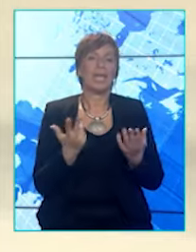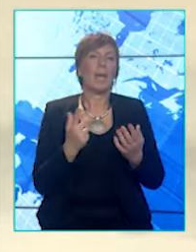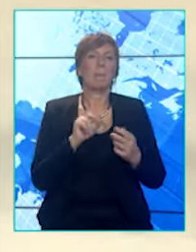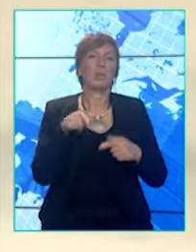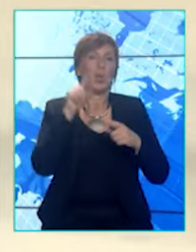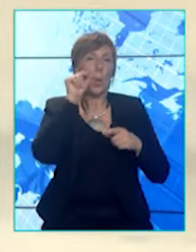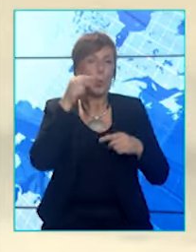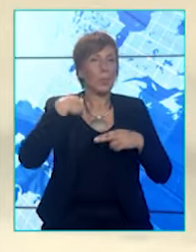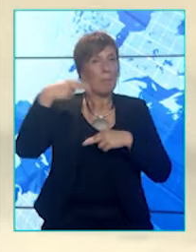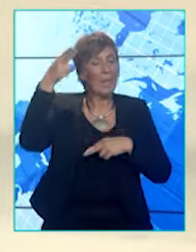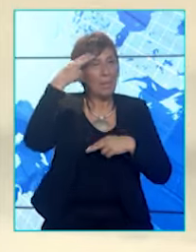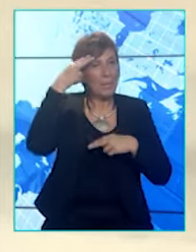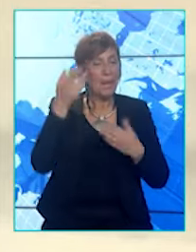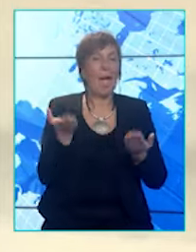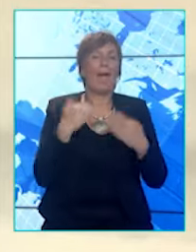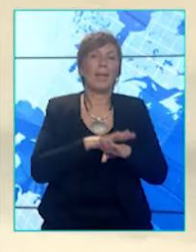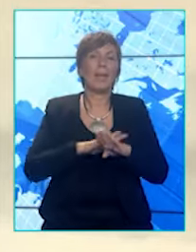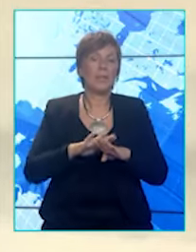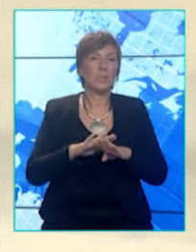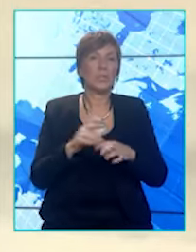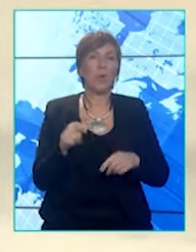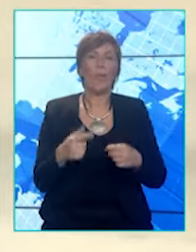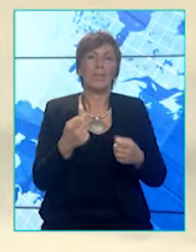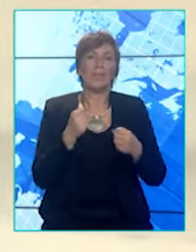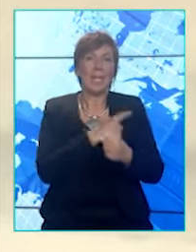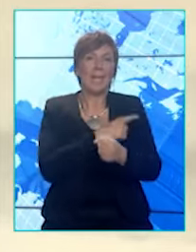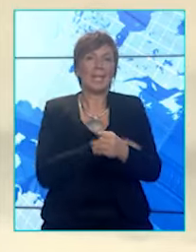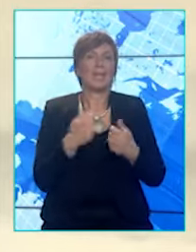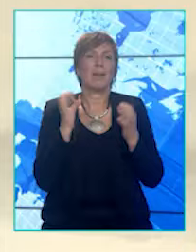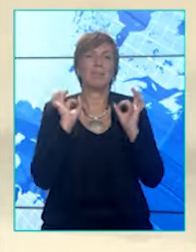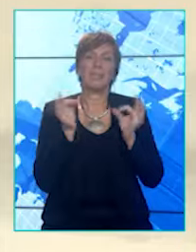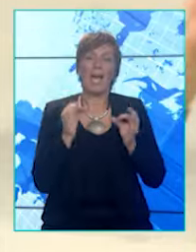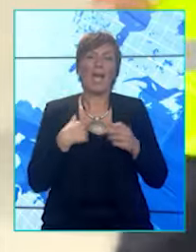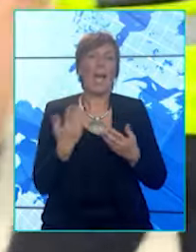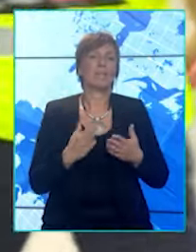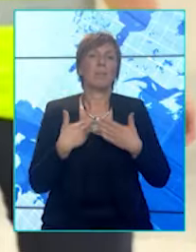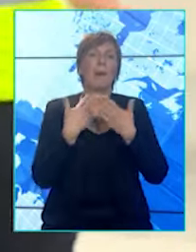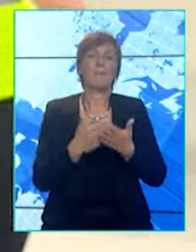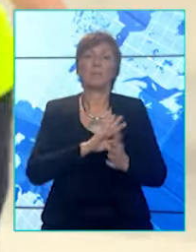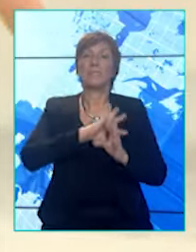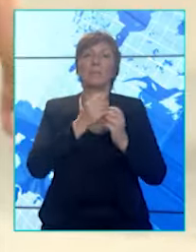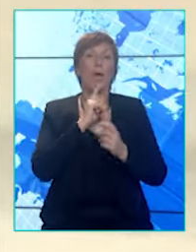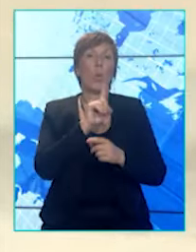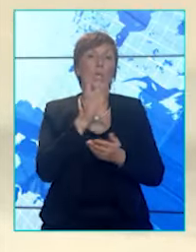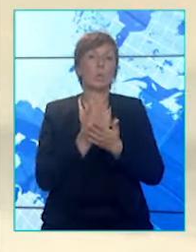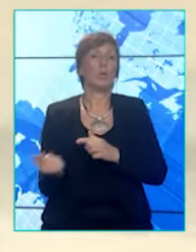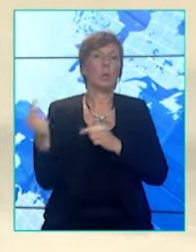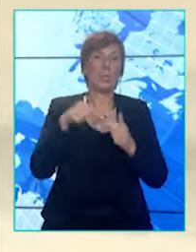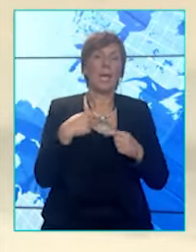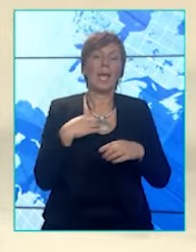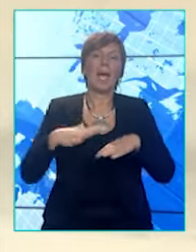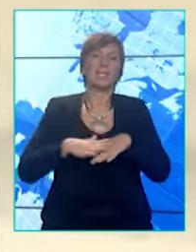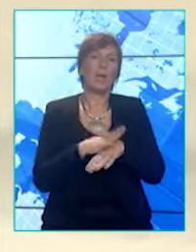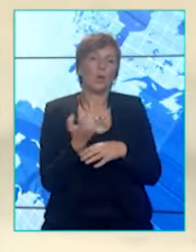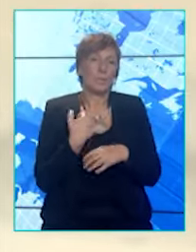što me možda ljudi prepoznaju, ali jednostavno mislim da je energija sjajna i preporučujem svima koji nisu bili ovdje da dođu. Čak se osjećam i